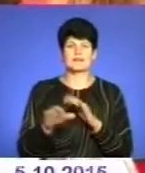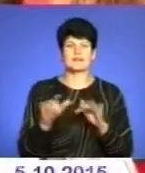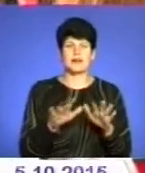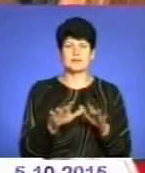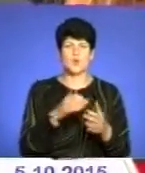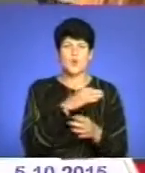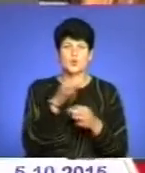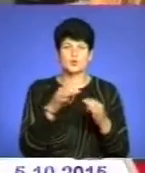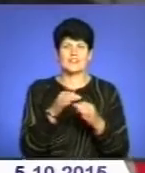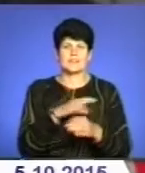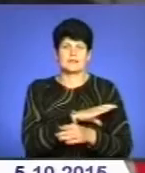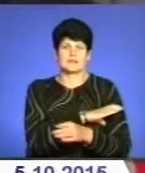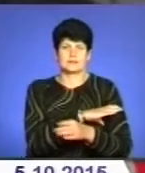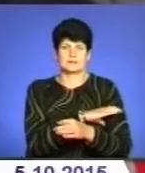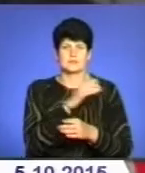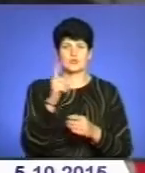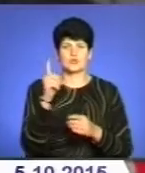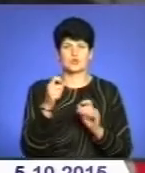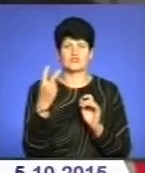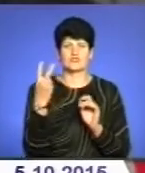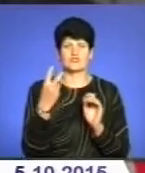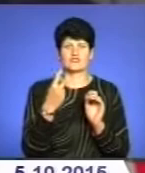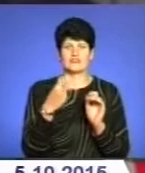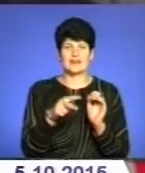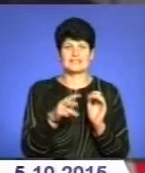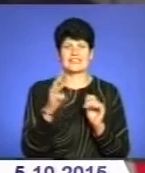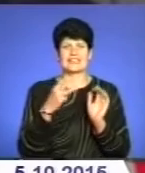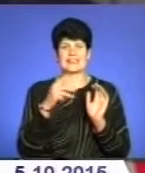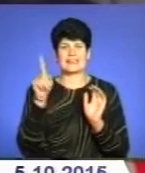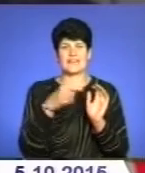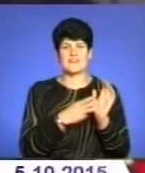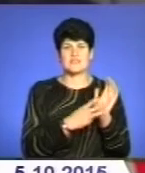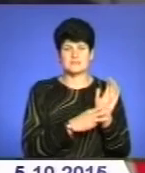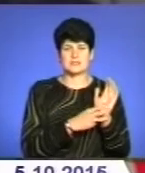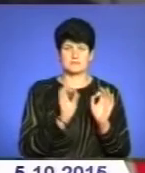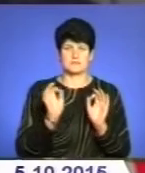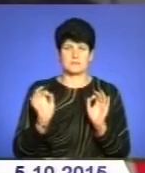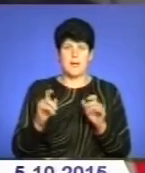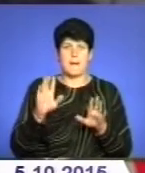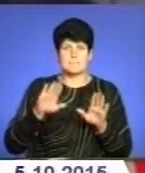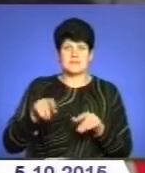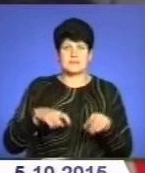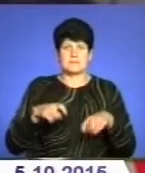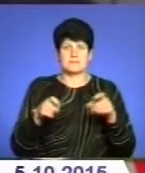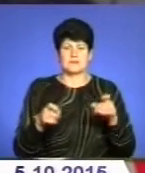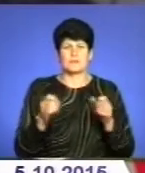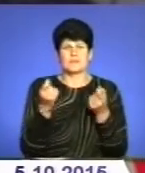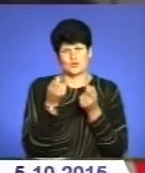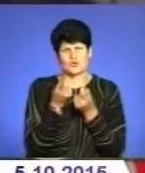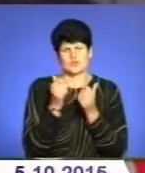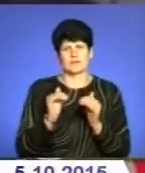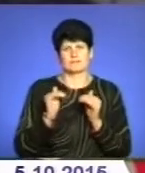та вимірюють тиск. Тиск 120 на 80 – це є нормальний тиск. А після бігу? Після бігу тиск може трішки